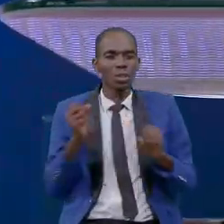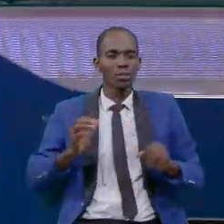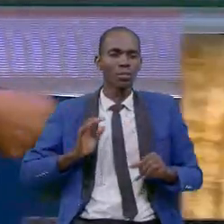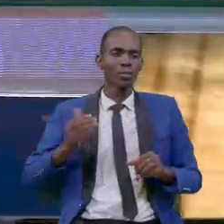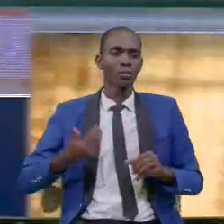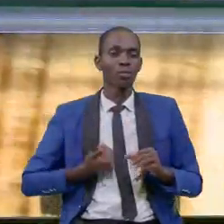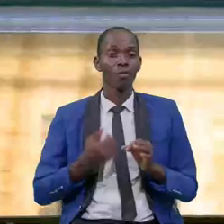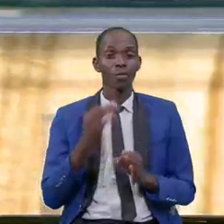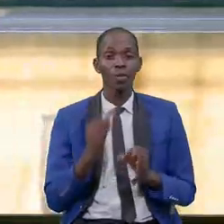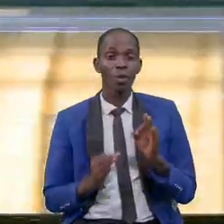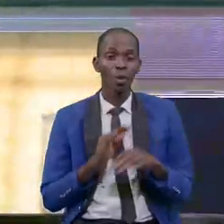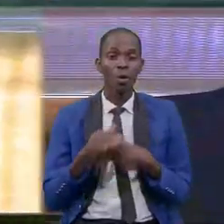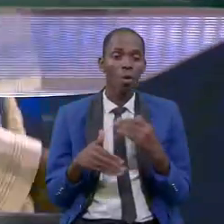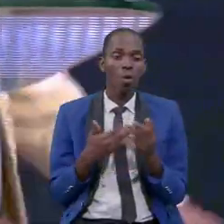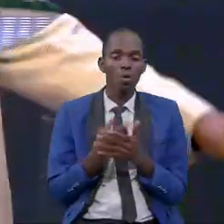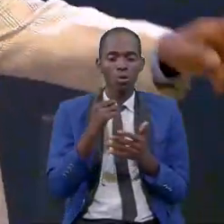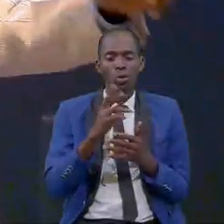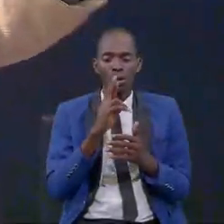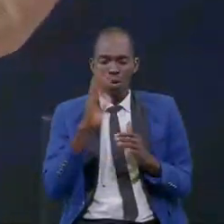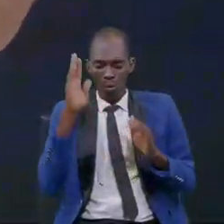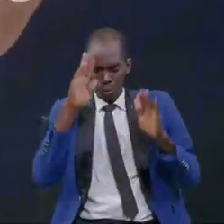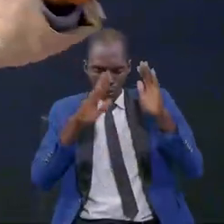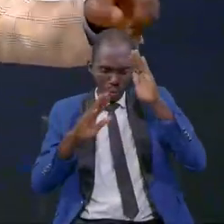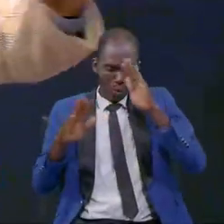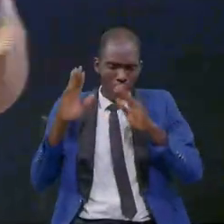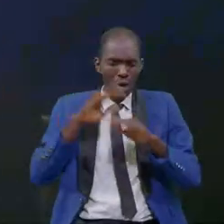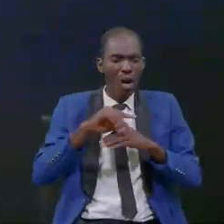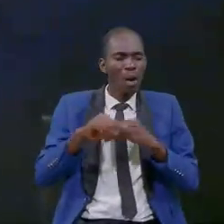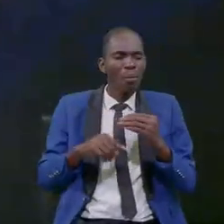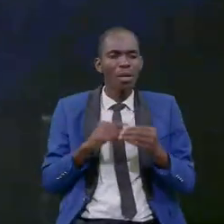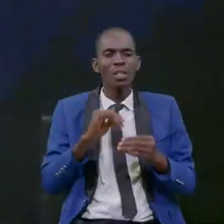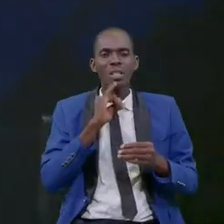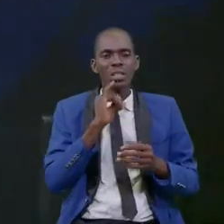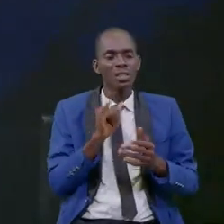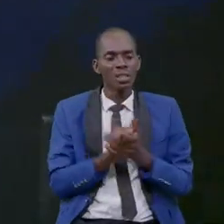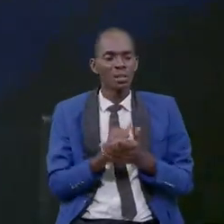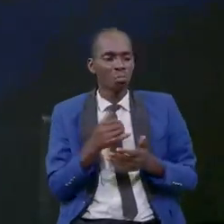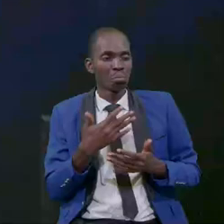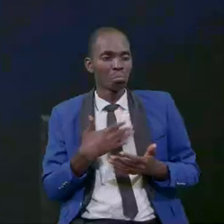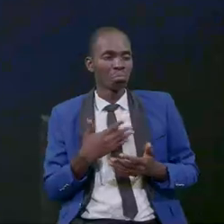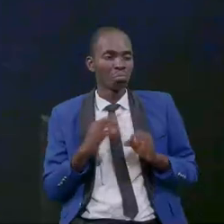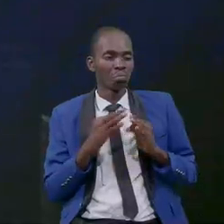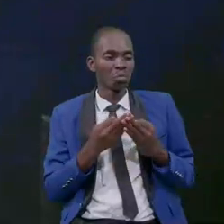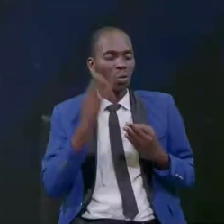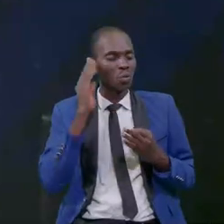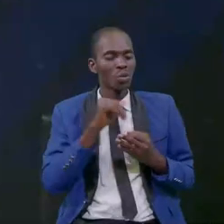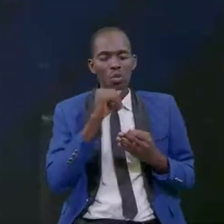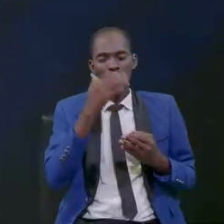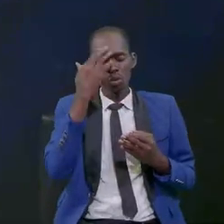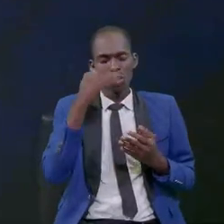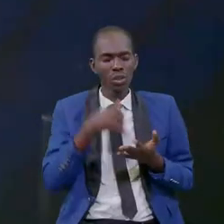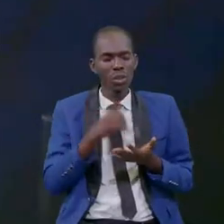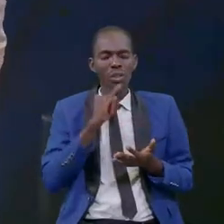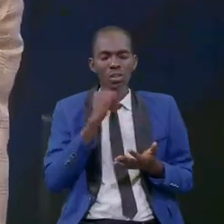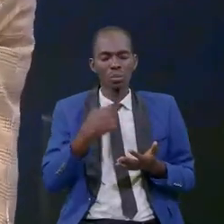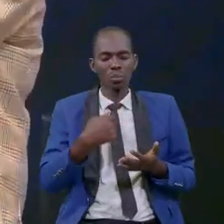salut. Si tout ce qui fait ton souci, c'est qu'ils ne vont pas savoir que c'est moi qui l'ai fait, alors je vais me